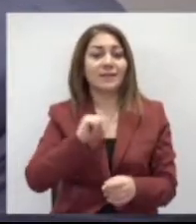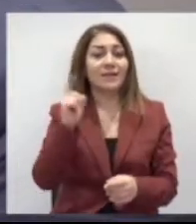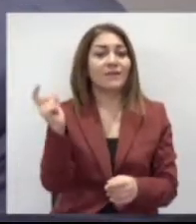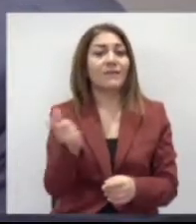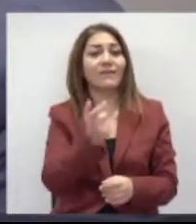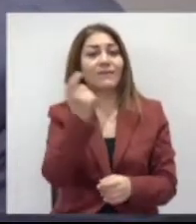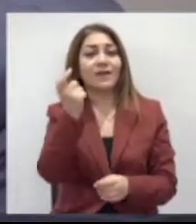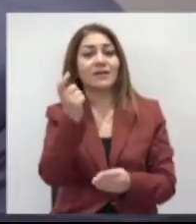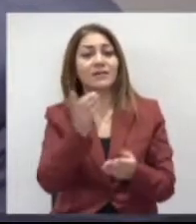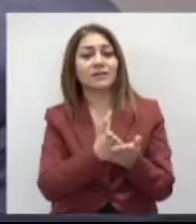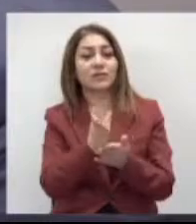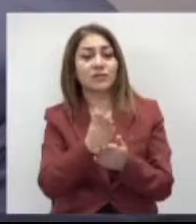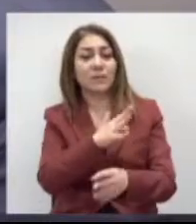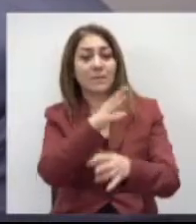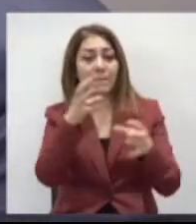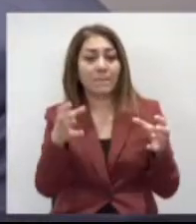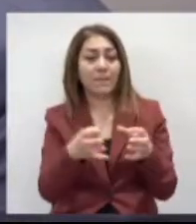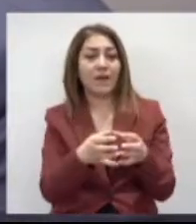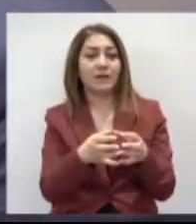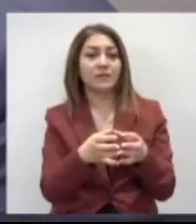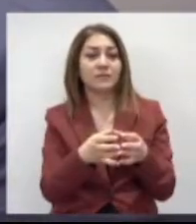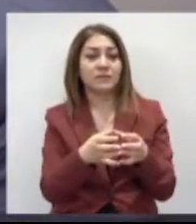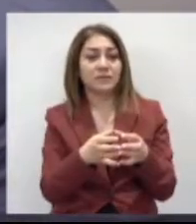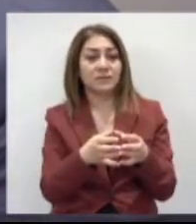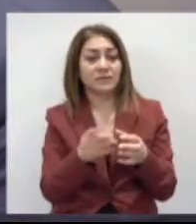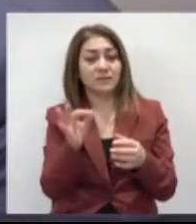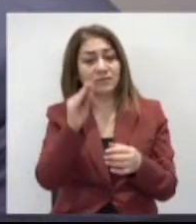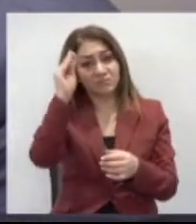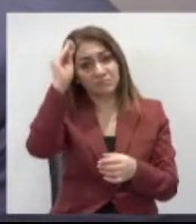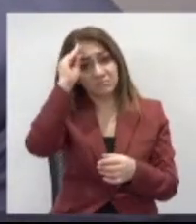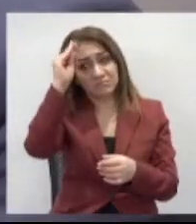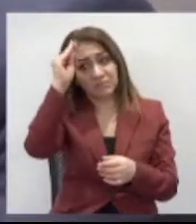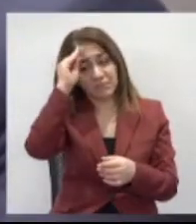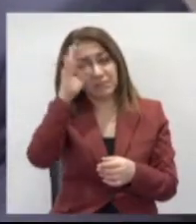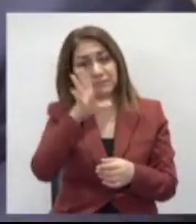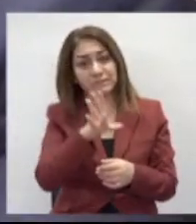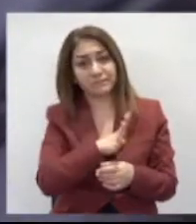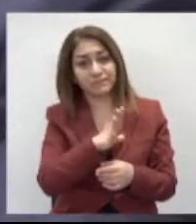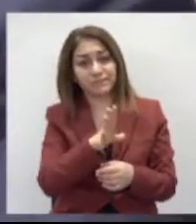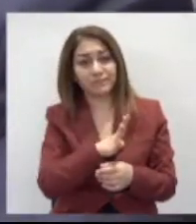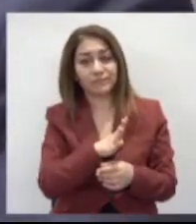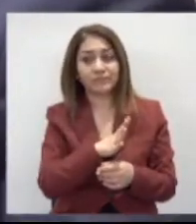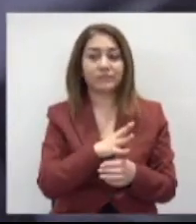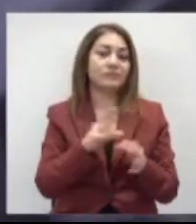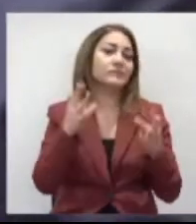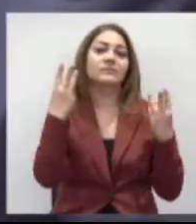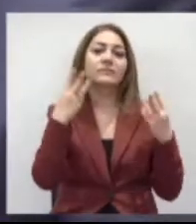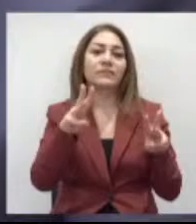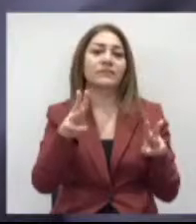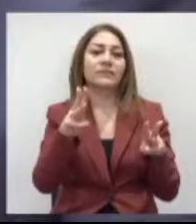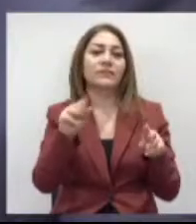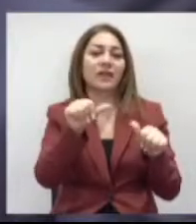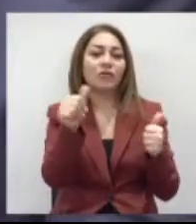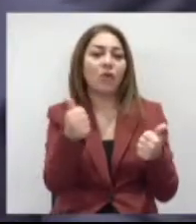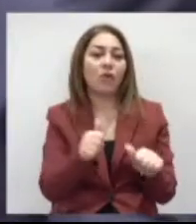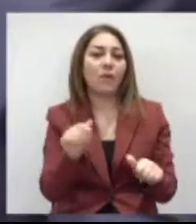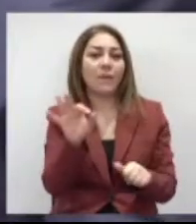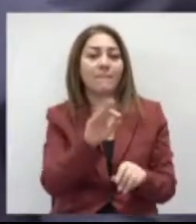միգուցե հենց նաև իմաստային, բովանդակային, մեթոդաբանական առումով